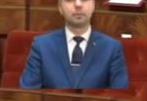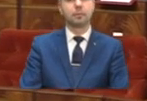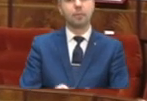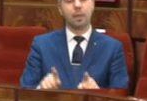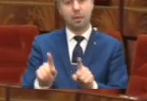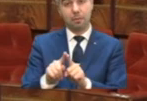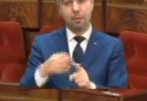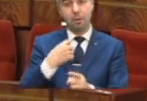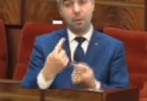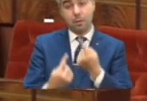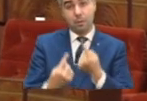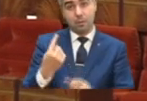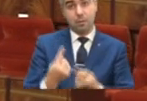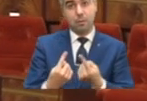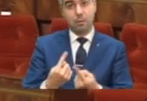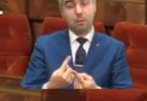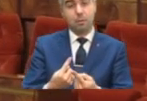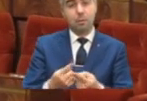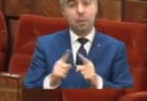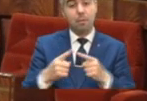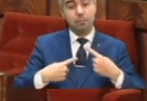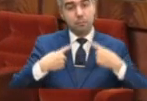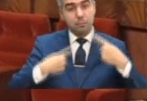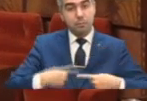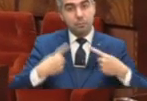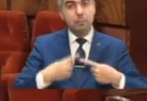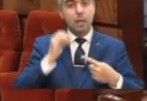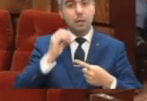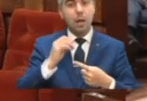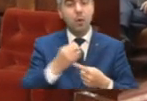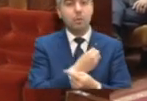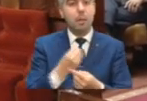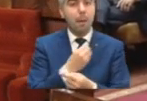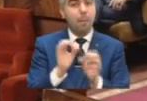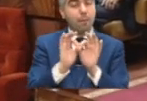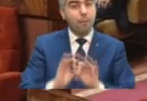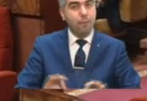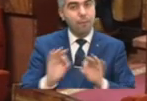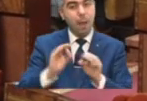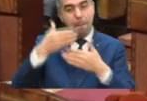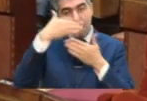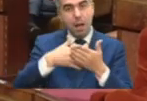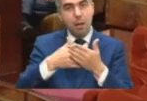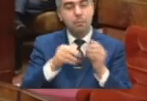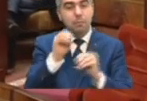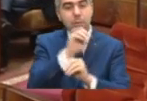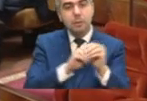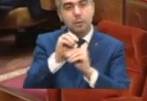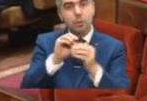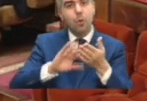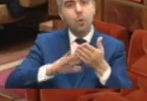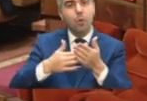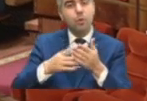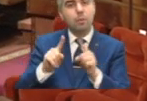كتقول لنا بان الجهاز الاصطناعي ديال التنفس غيصوبوه المغاربه؟ اسيدي حنا كنصوبوا اجزاء ديال